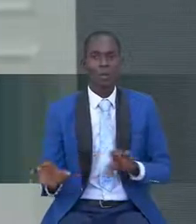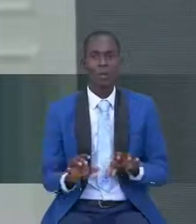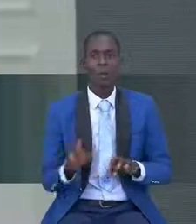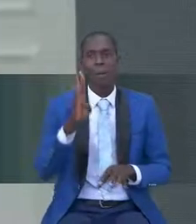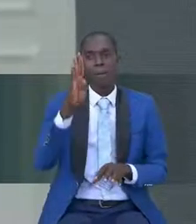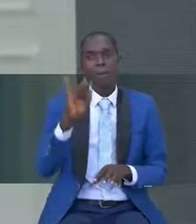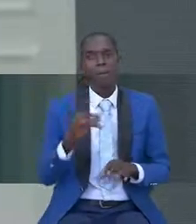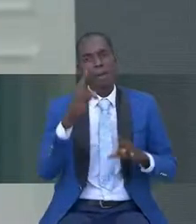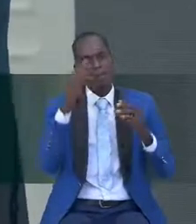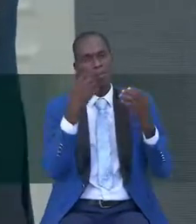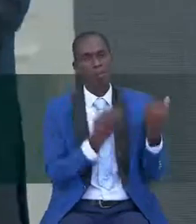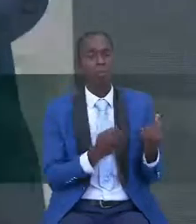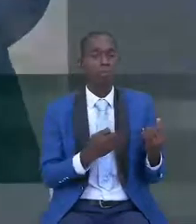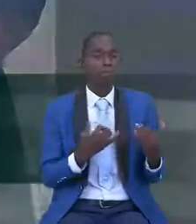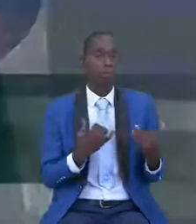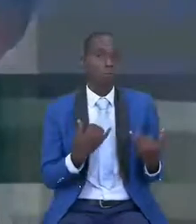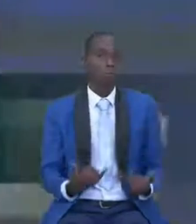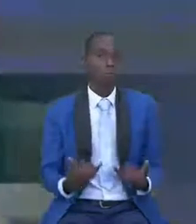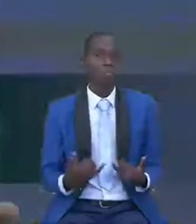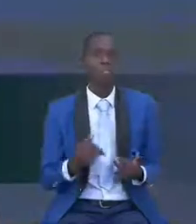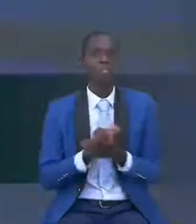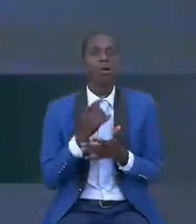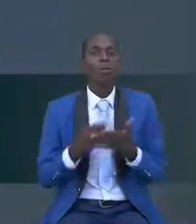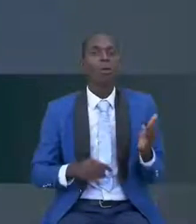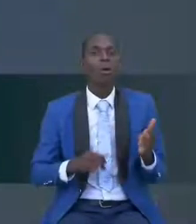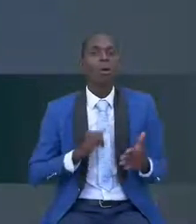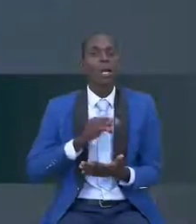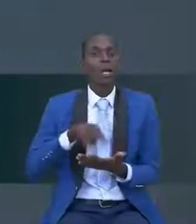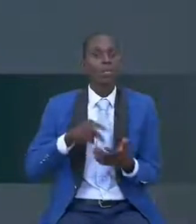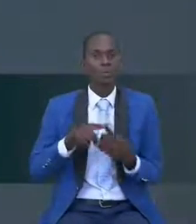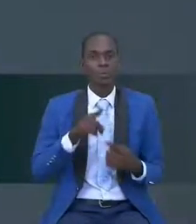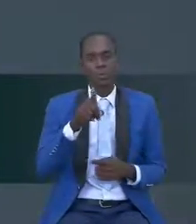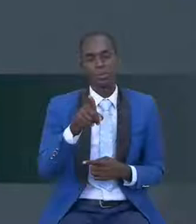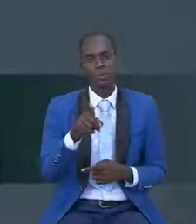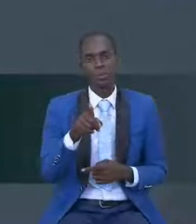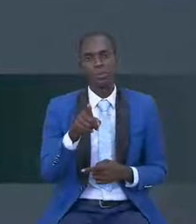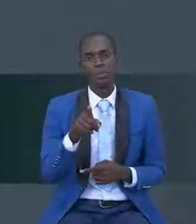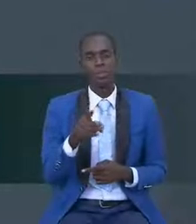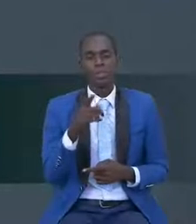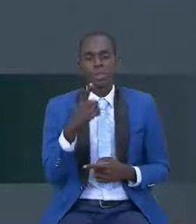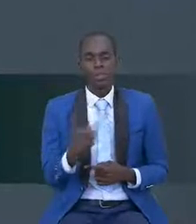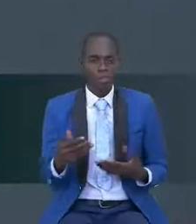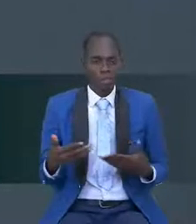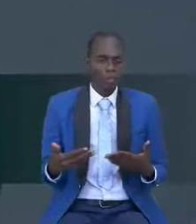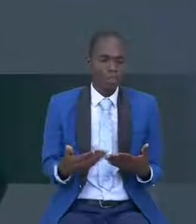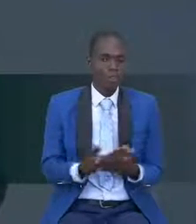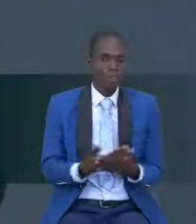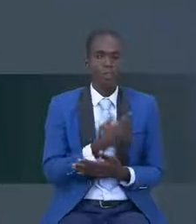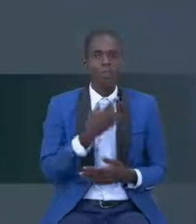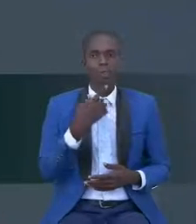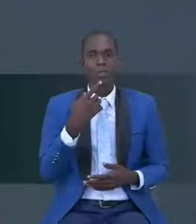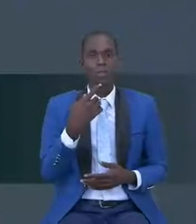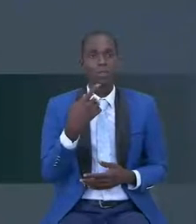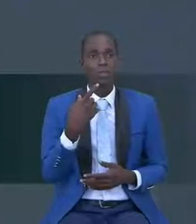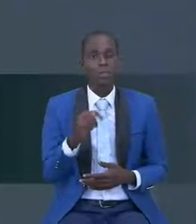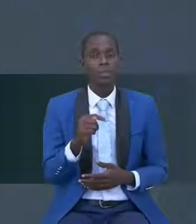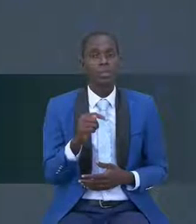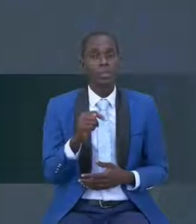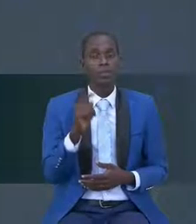foi. Déjà, c'est ce que j'ai lu, je vous ai lu. Marie a dit qu'il me soit